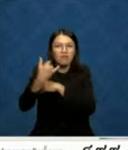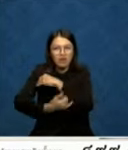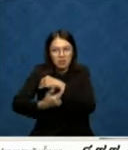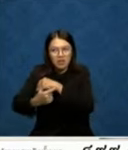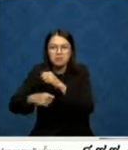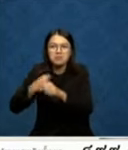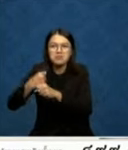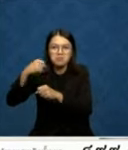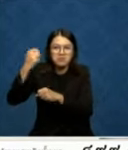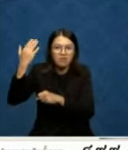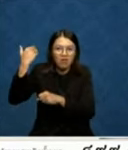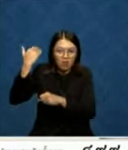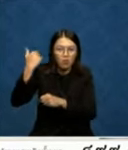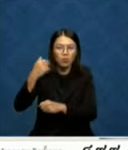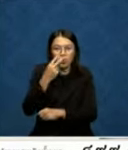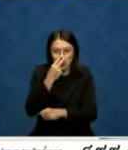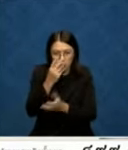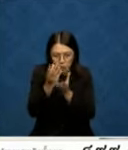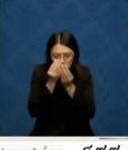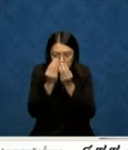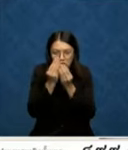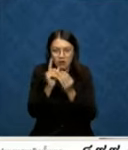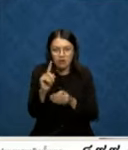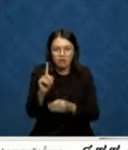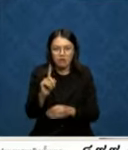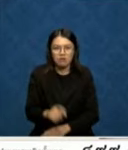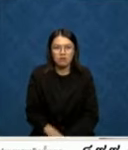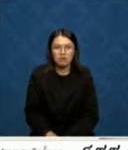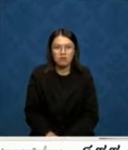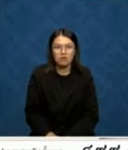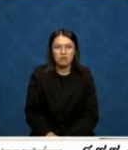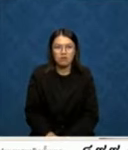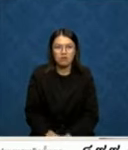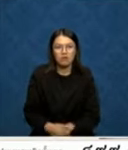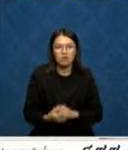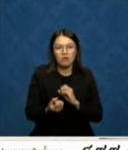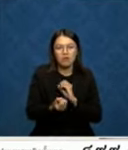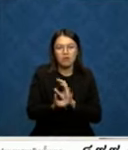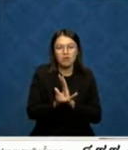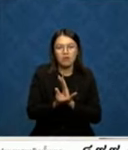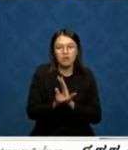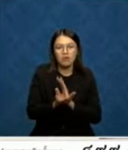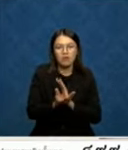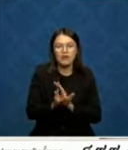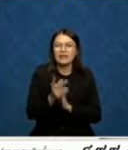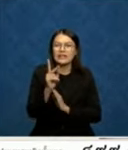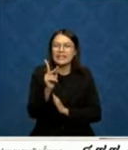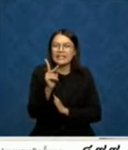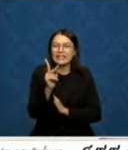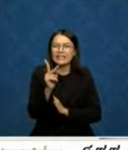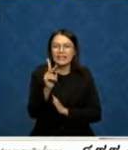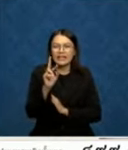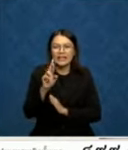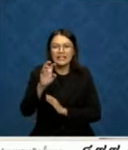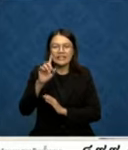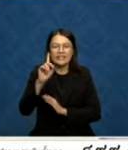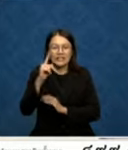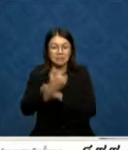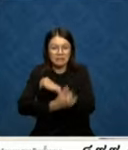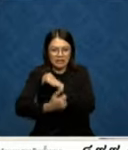10กว่าปีที่ผ่านมาโดยเฉพาะอย่างยิ่งวิกฤตที่เกิดขึ้นในประเทศกรีซซึ่งกลายเป็นวิกฤตค่